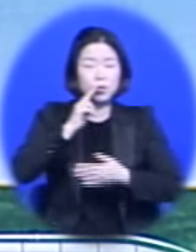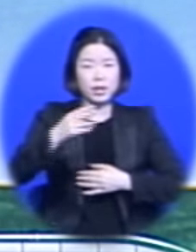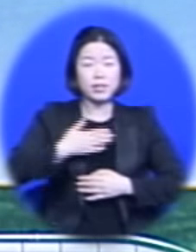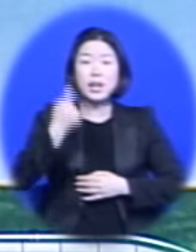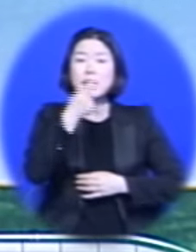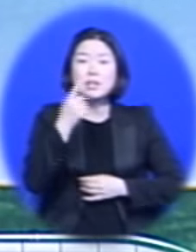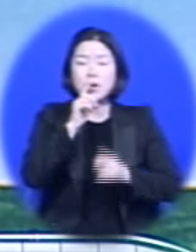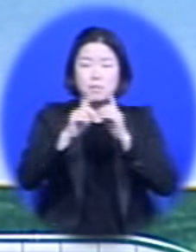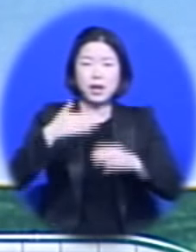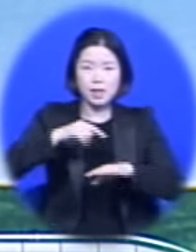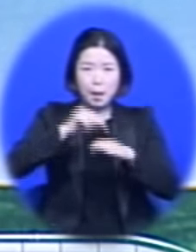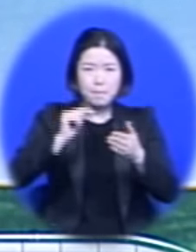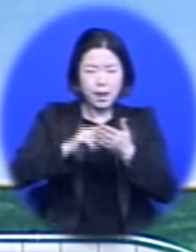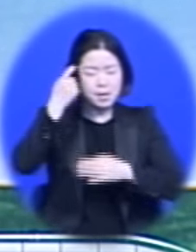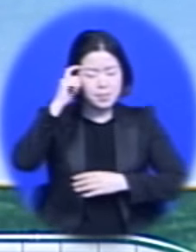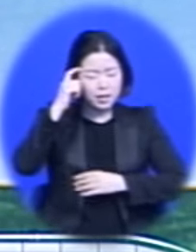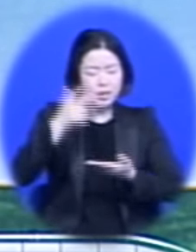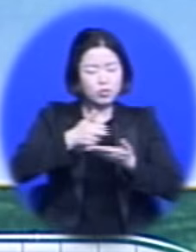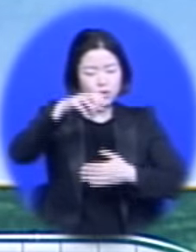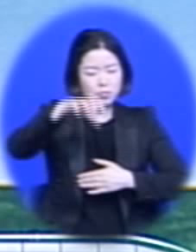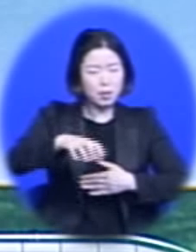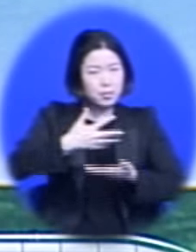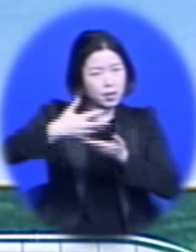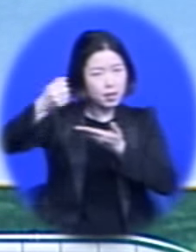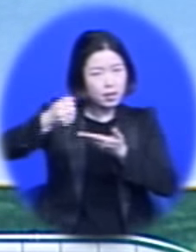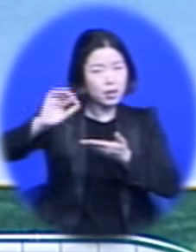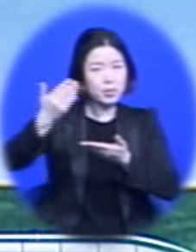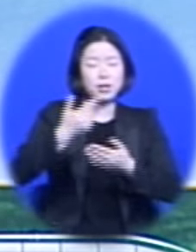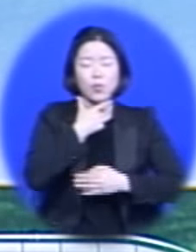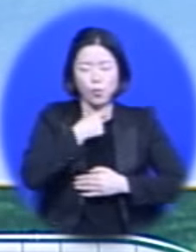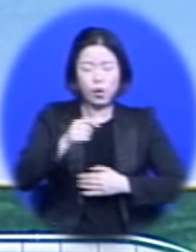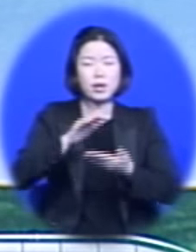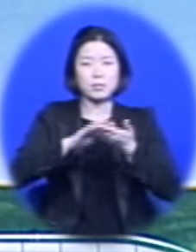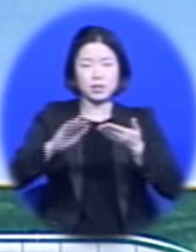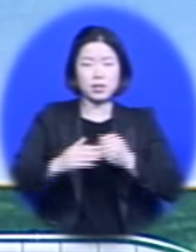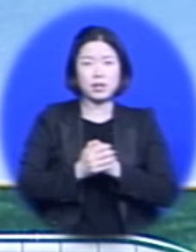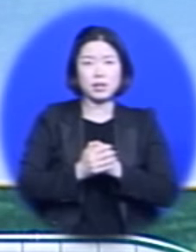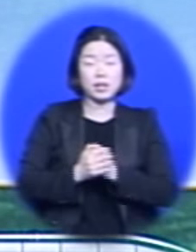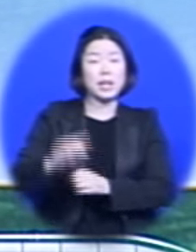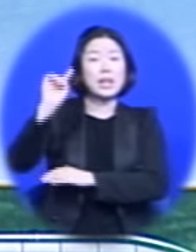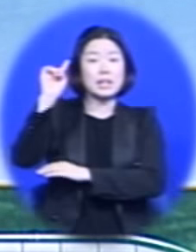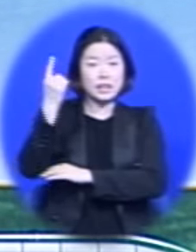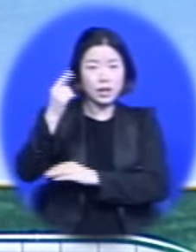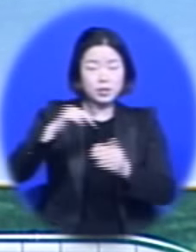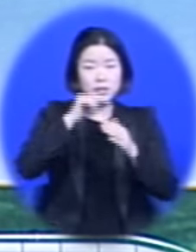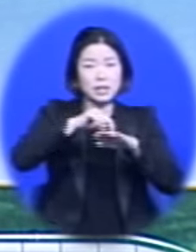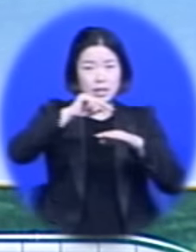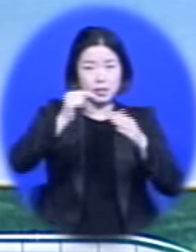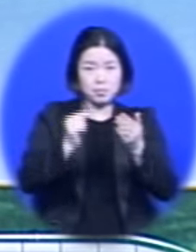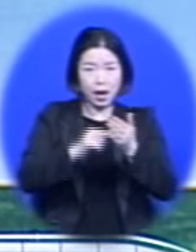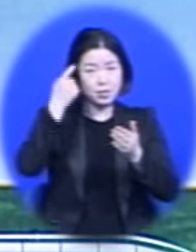말과 마음의 묵상이 주님 앞에 열납되기를 원하나이다. 다윗은 자기 마음의 묵상이